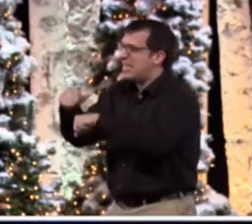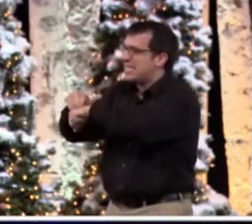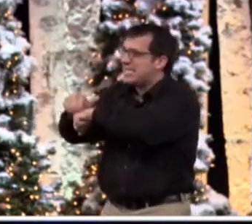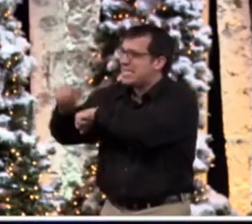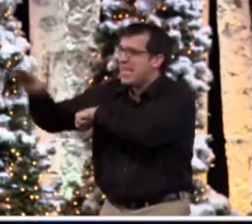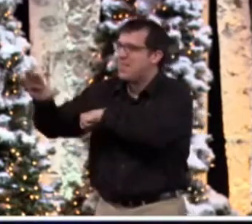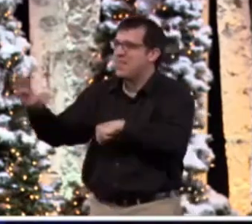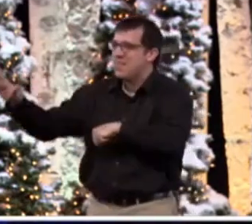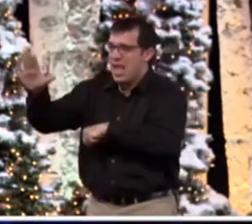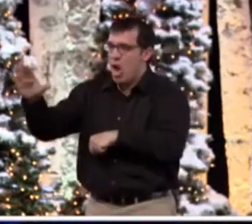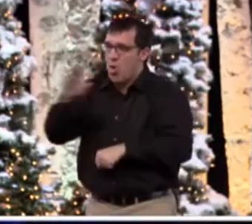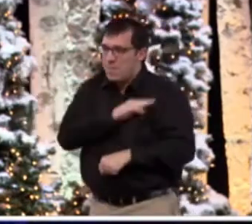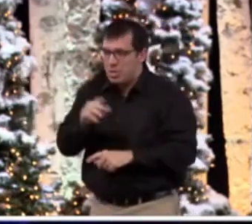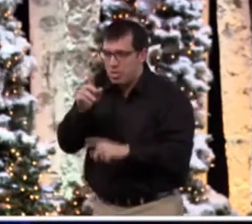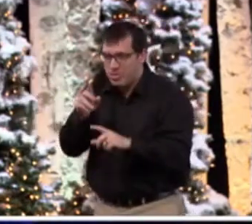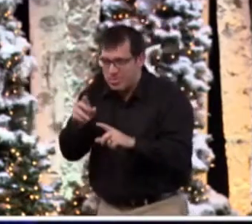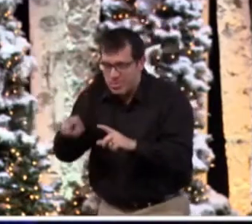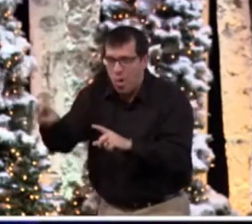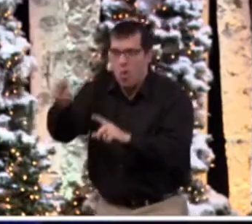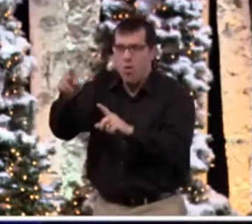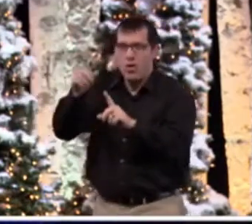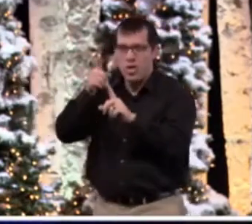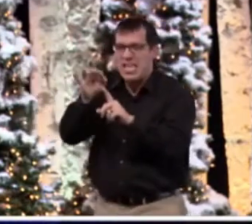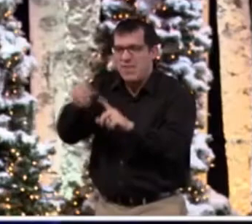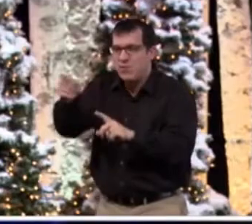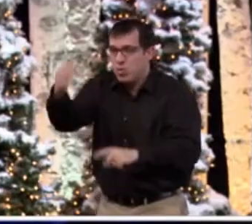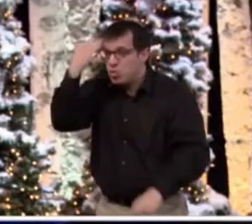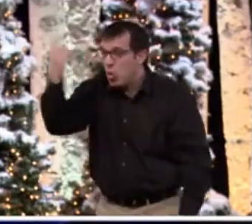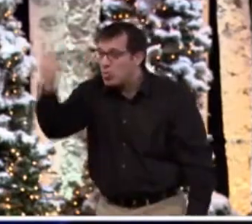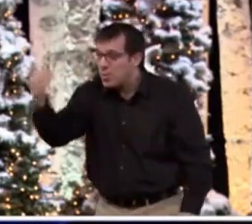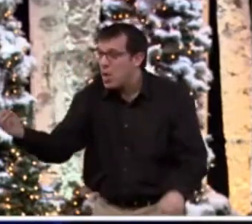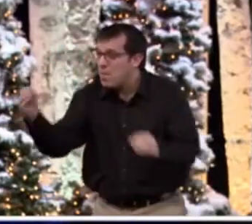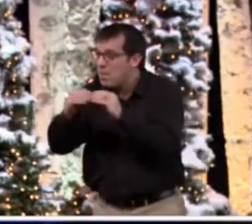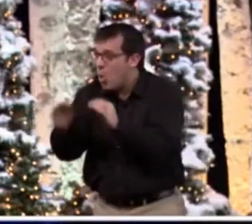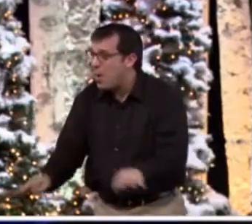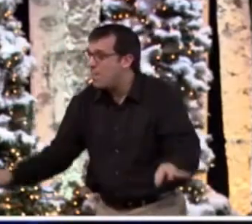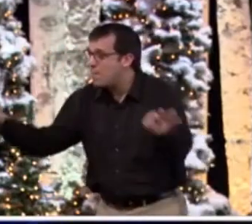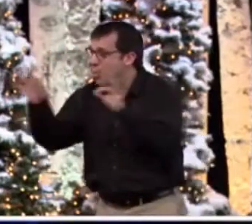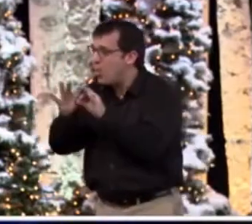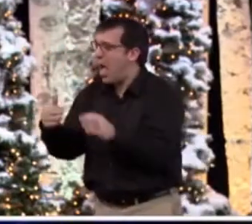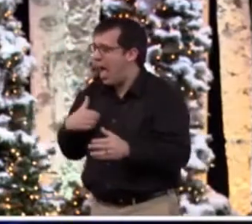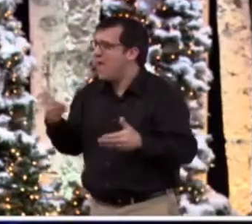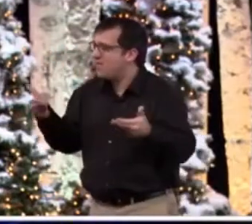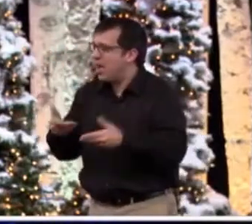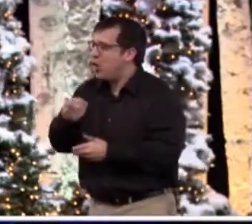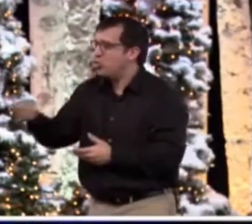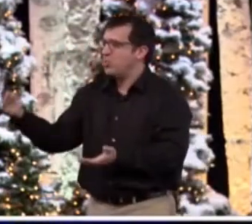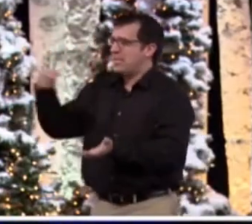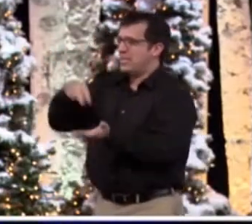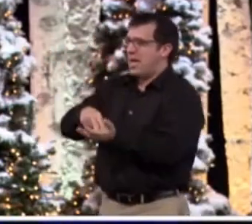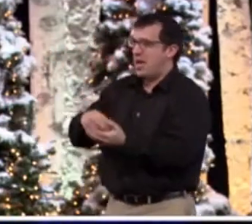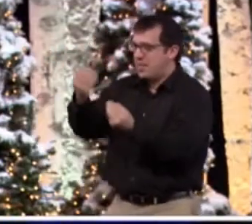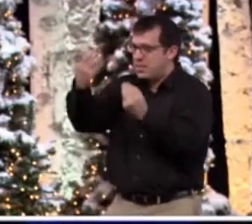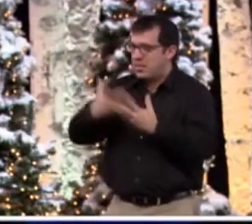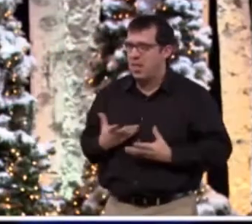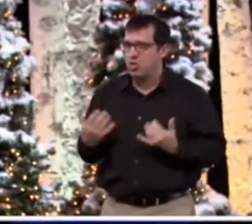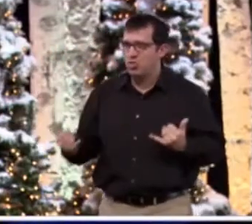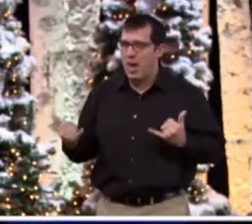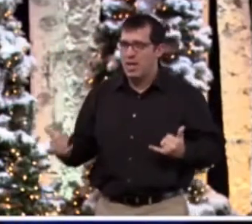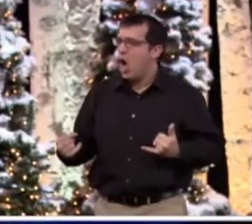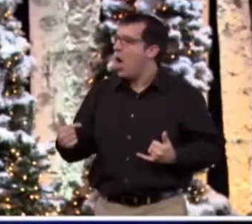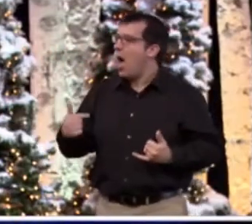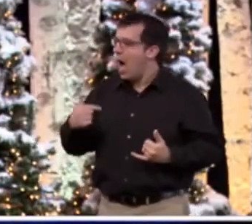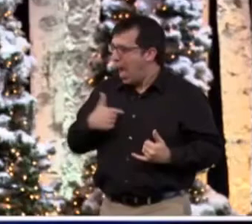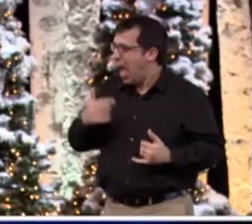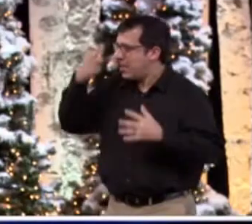तपाईँलाई गर्नुपर्ने कुनै महत्त्वपूर्ण कुरा थाहा छ भने म तपाईँलाई उभिन र त्यो कुरा हामीलाई भन्न आमन्त्रण गर्छु।